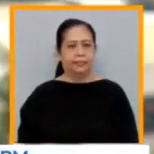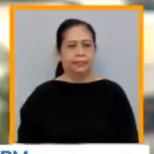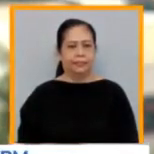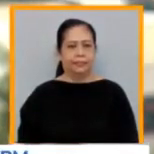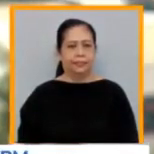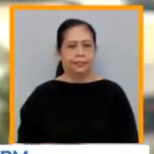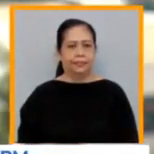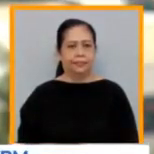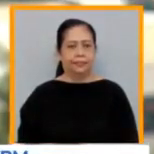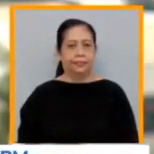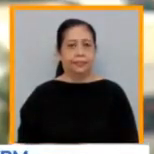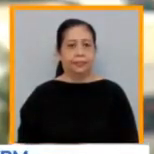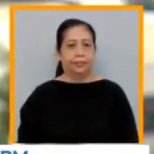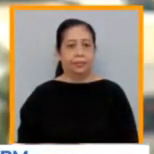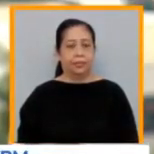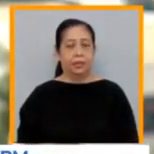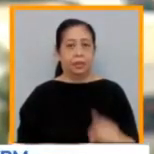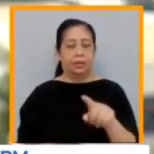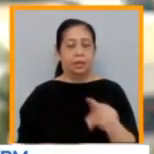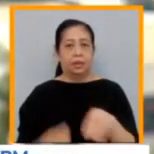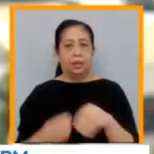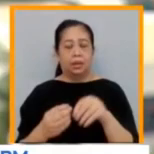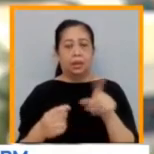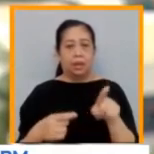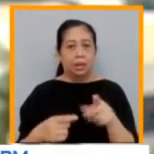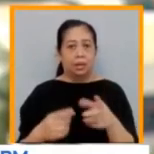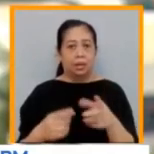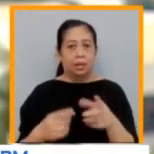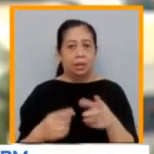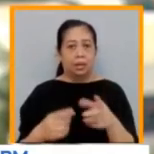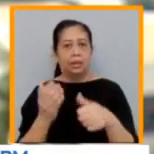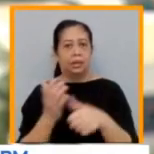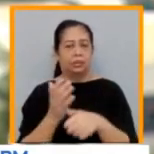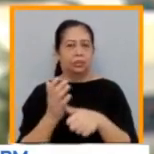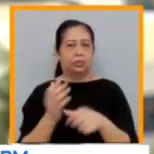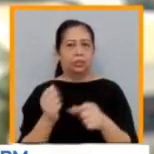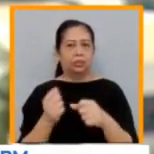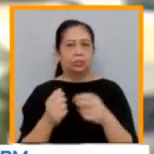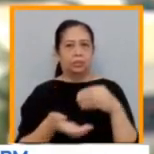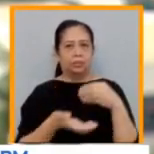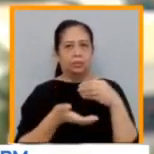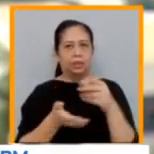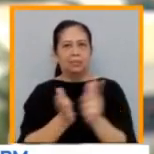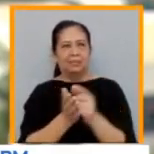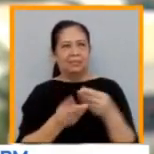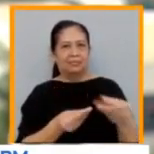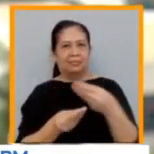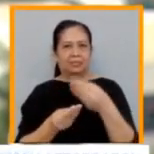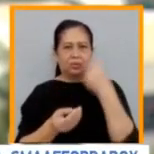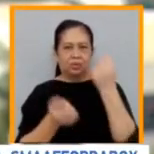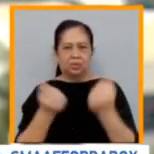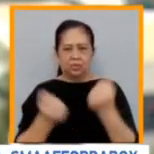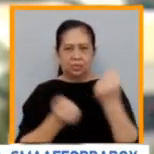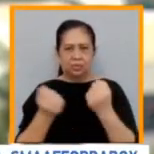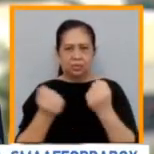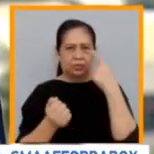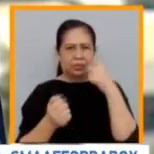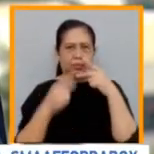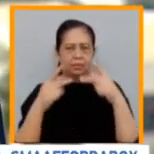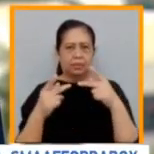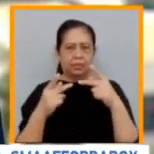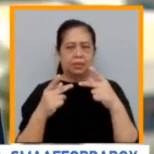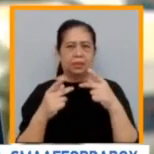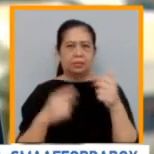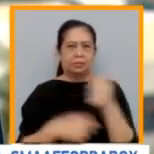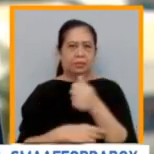Exempted daw sa election ban ng Comelec ang programang fuel subsidy para sa mga chauffeur at operator ng mga pampublikong sasakyan. Labo